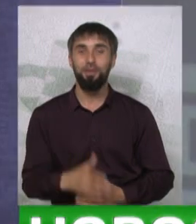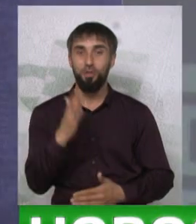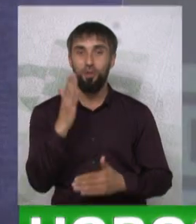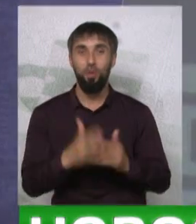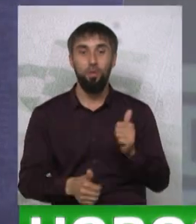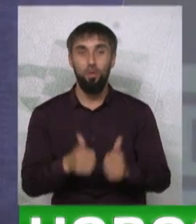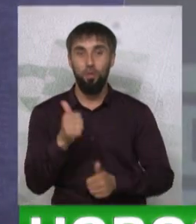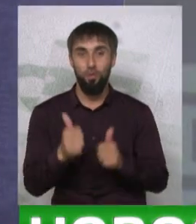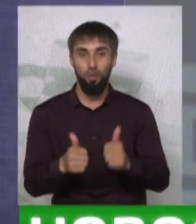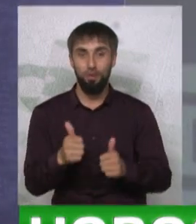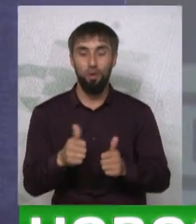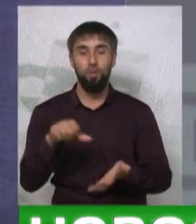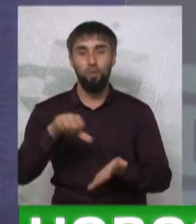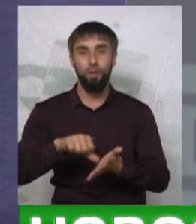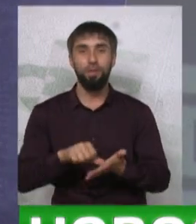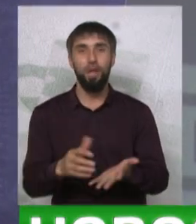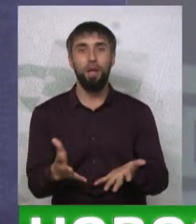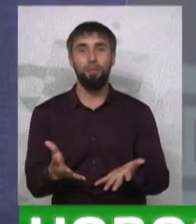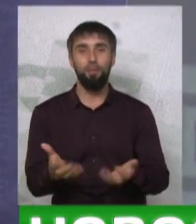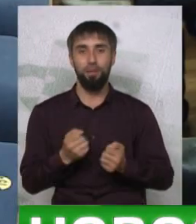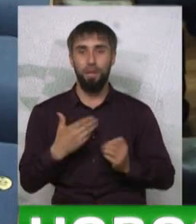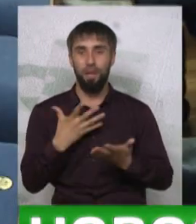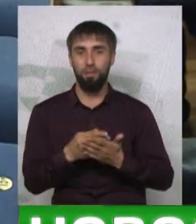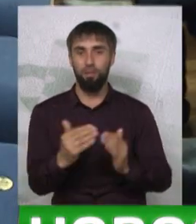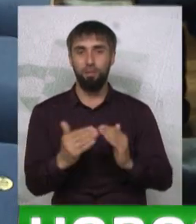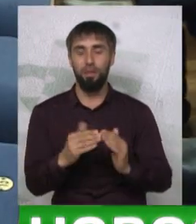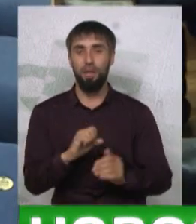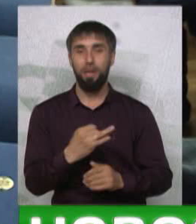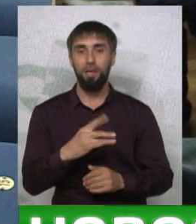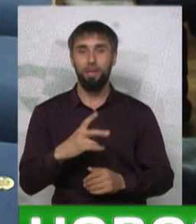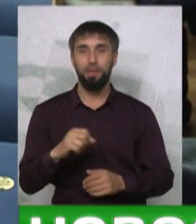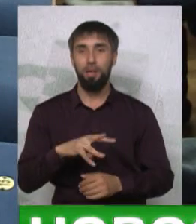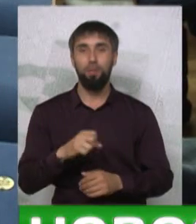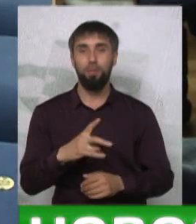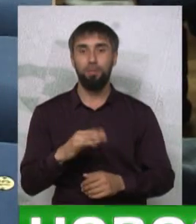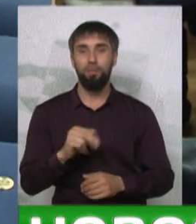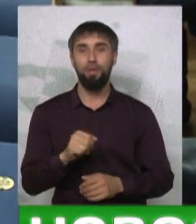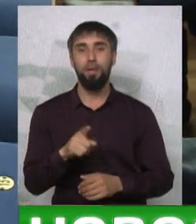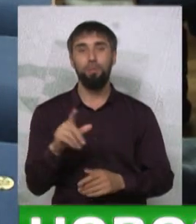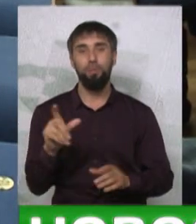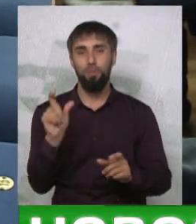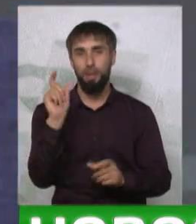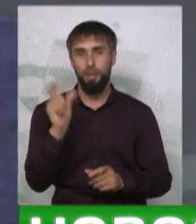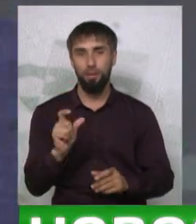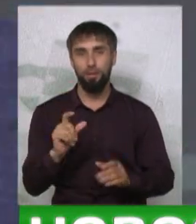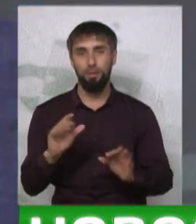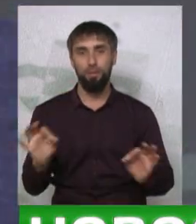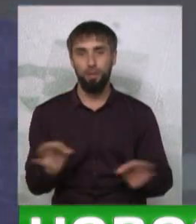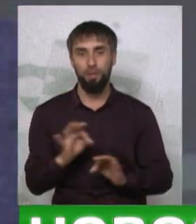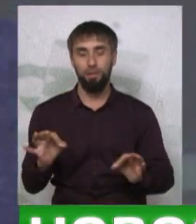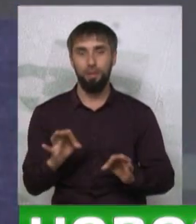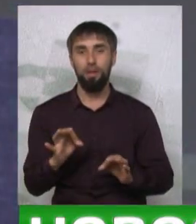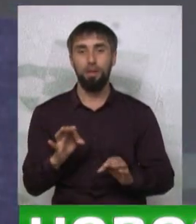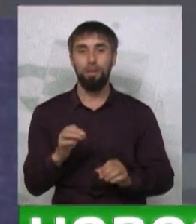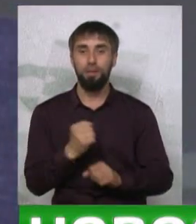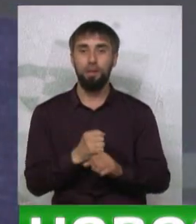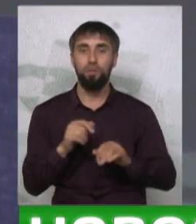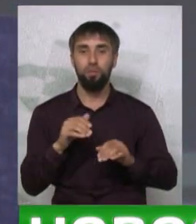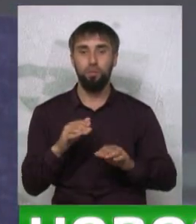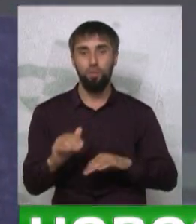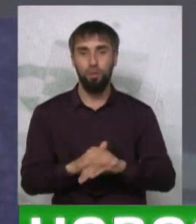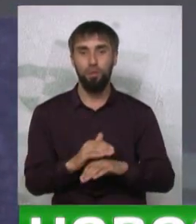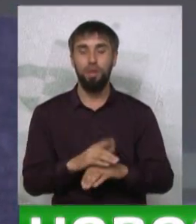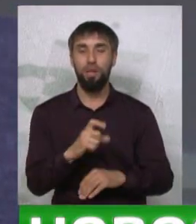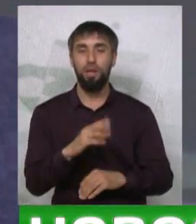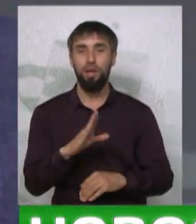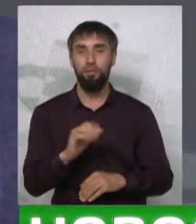Завершают конкурсный отбор участники принимающей стороны. Айна Манкиева с песней «Твори добро» поразила всех присутствующих, а Хава Магушкова